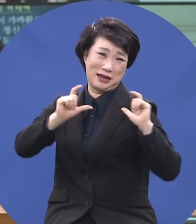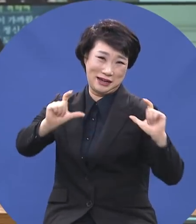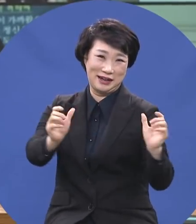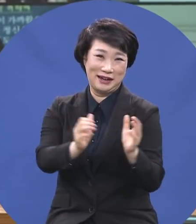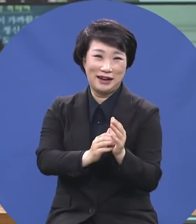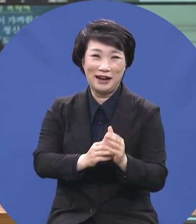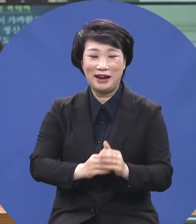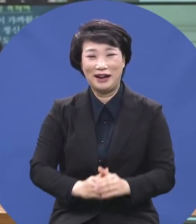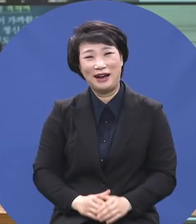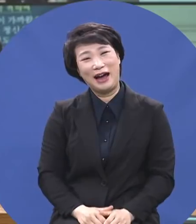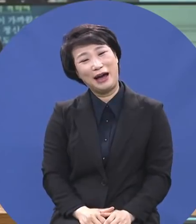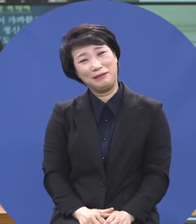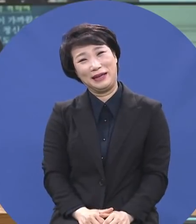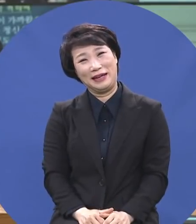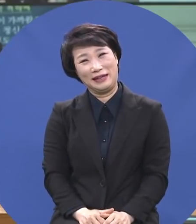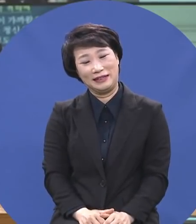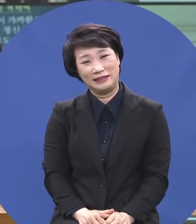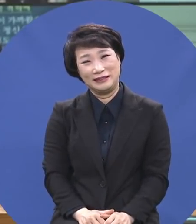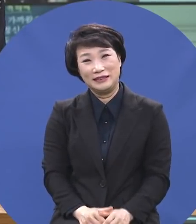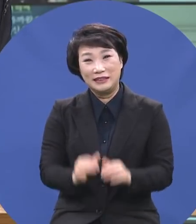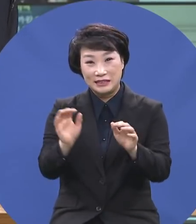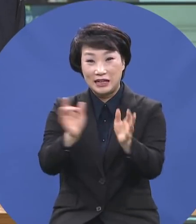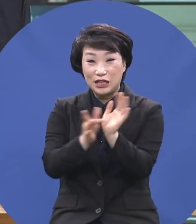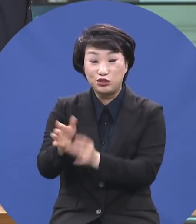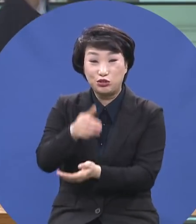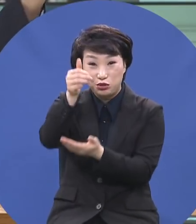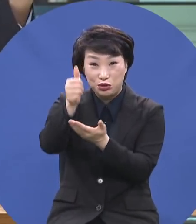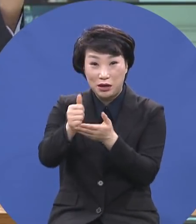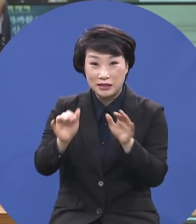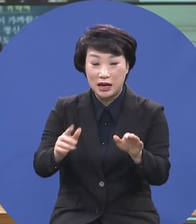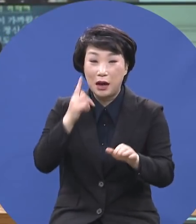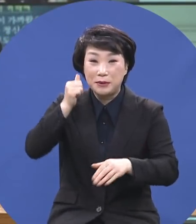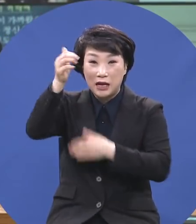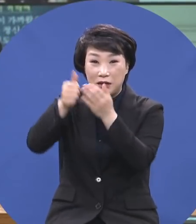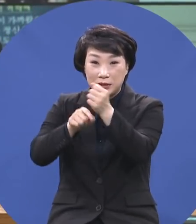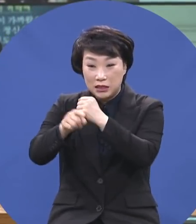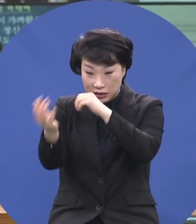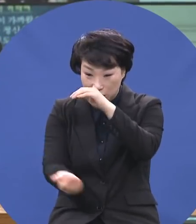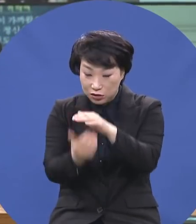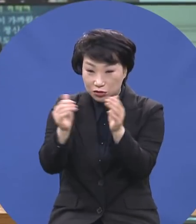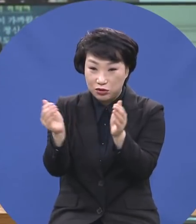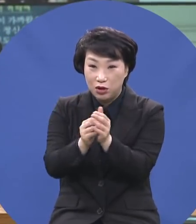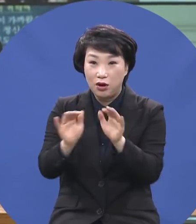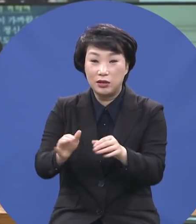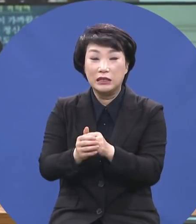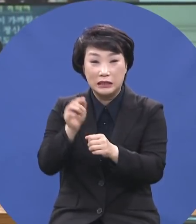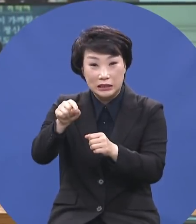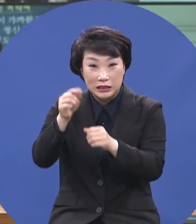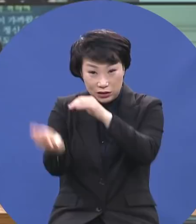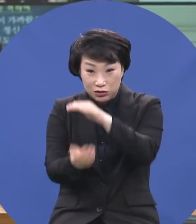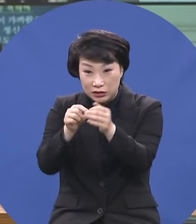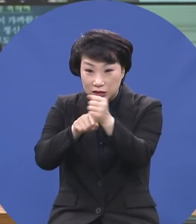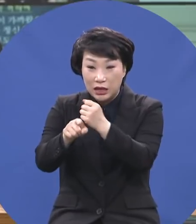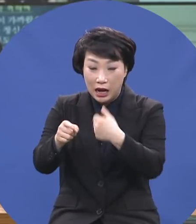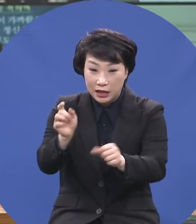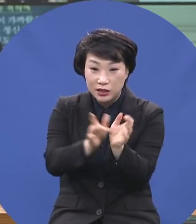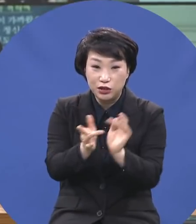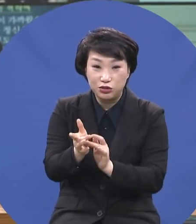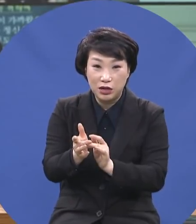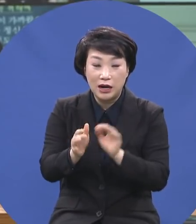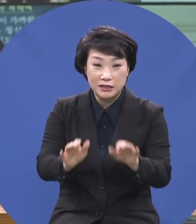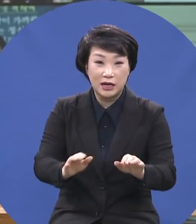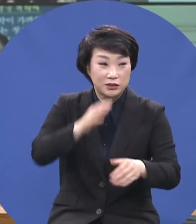되리라 하시니라. 예수 그리스도가 아버지의 뜻을 이루시고 이루신 뜻을